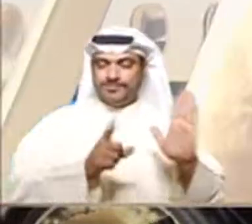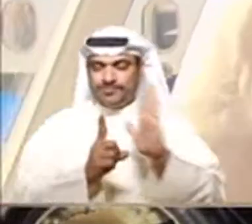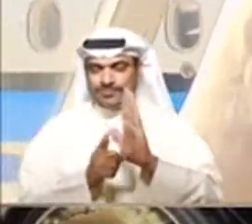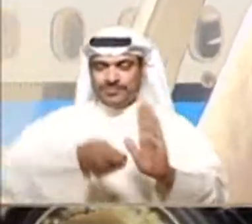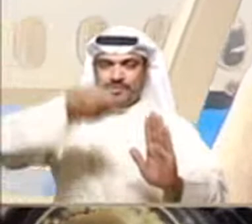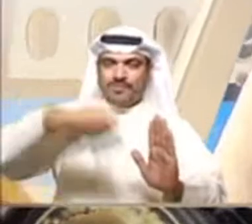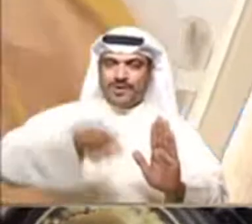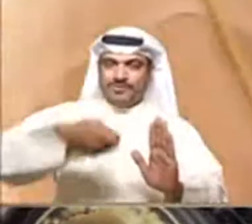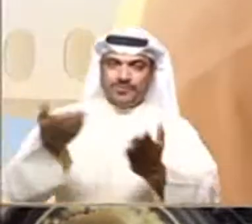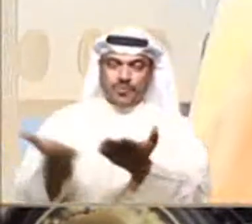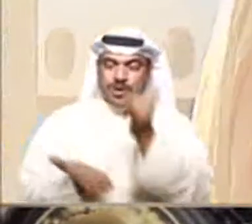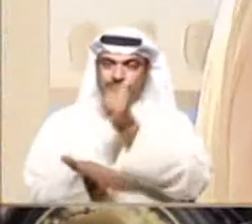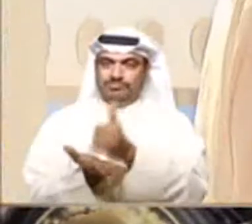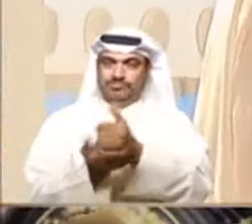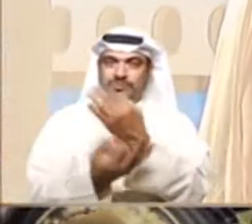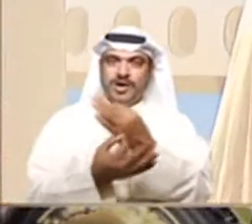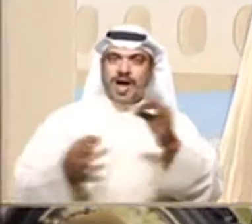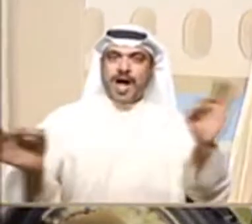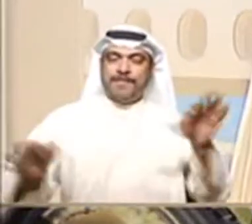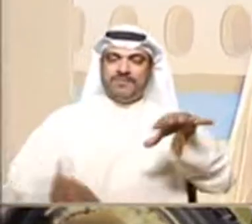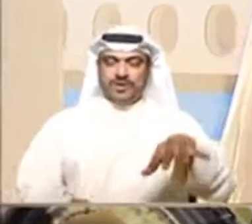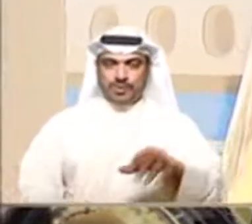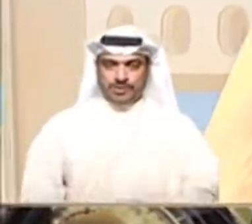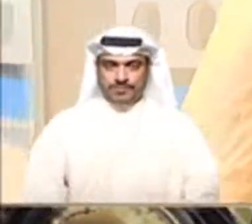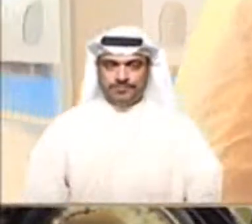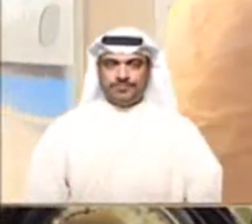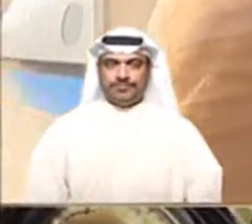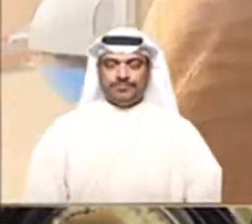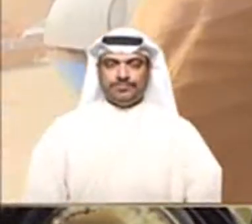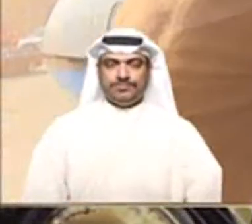مجلس الوزراء وكبار المسؤولين بالدولة.